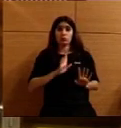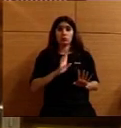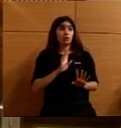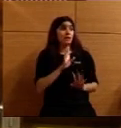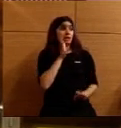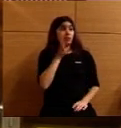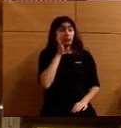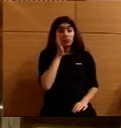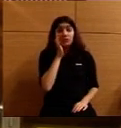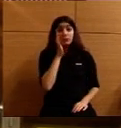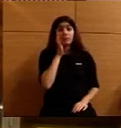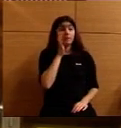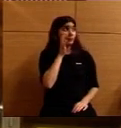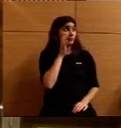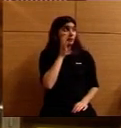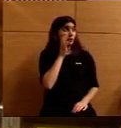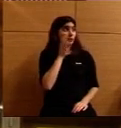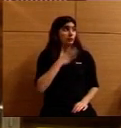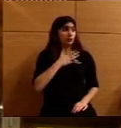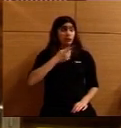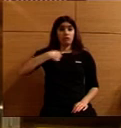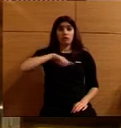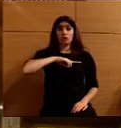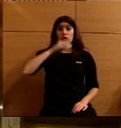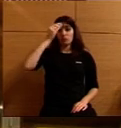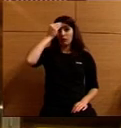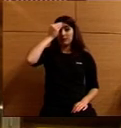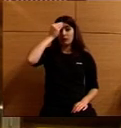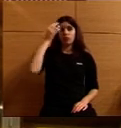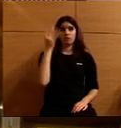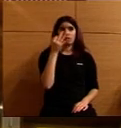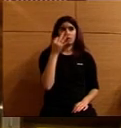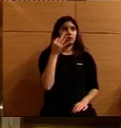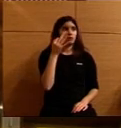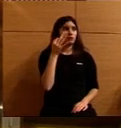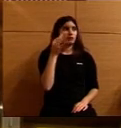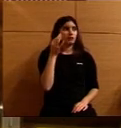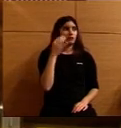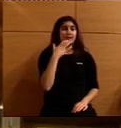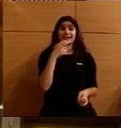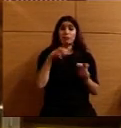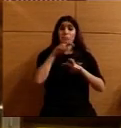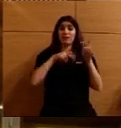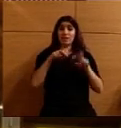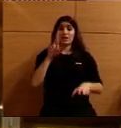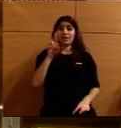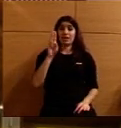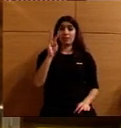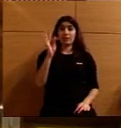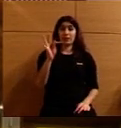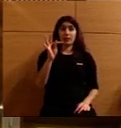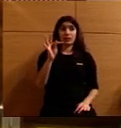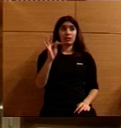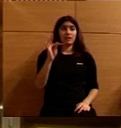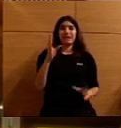Però, de totes maneres, nosaltres pensem que el fet que n'hi hagi modificacions en la RPT no hauria de